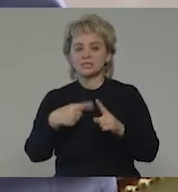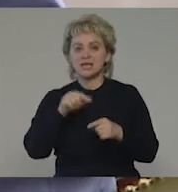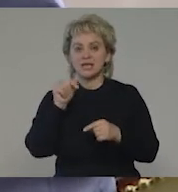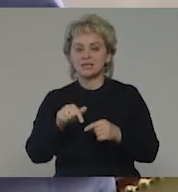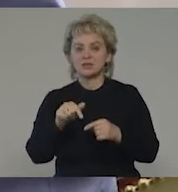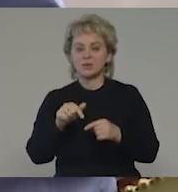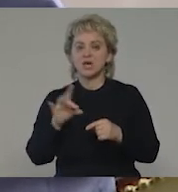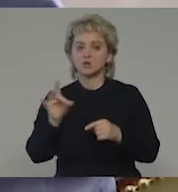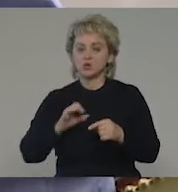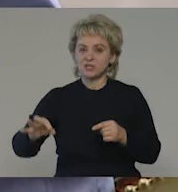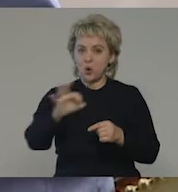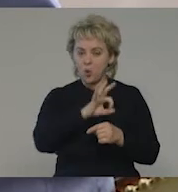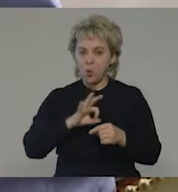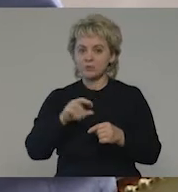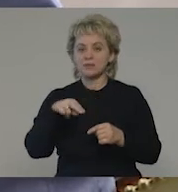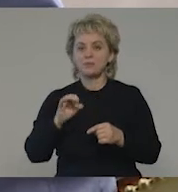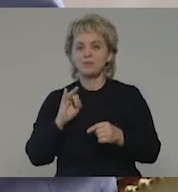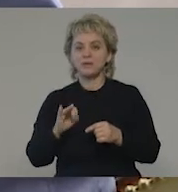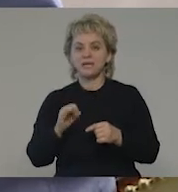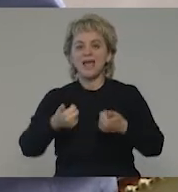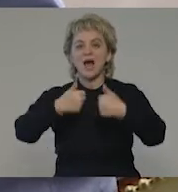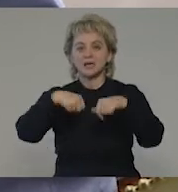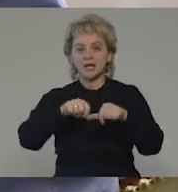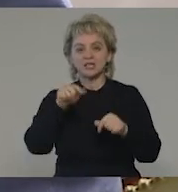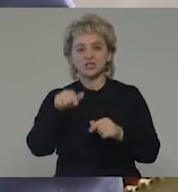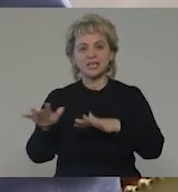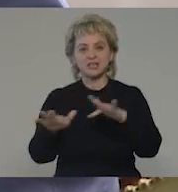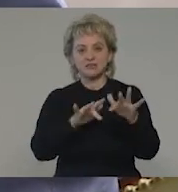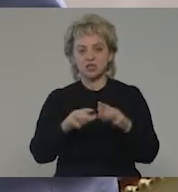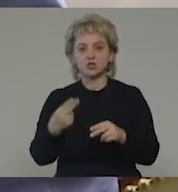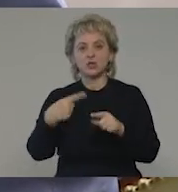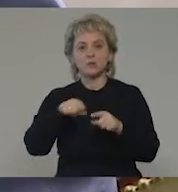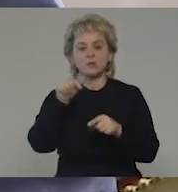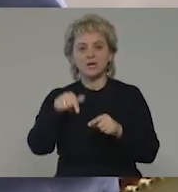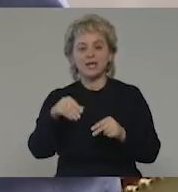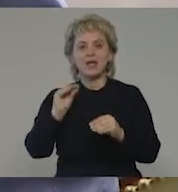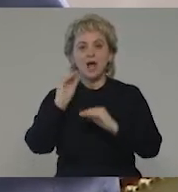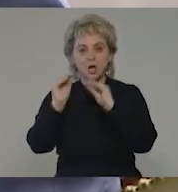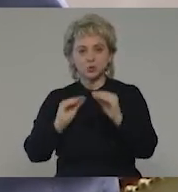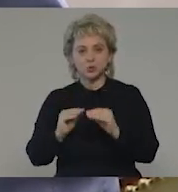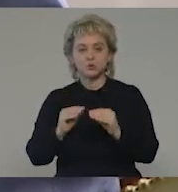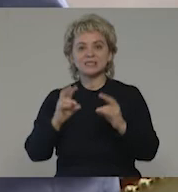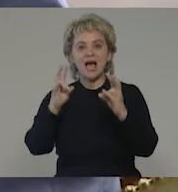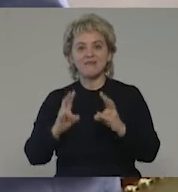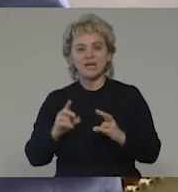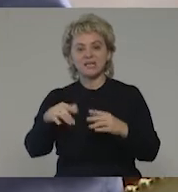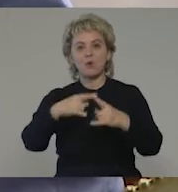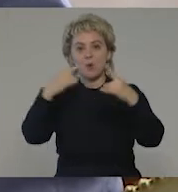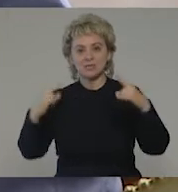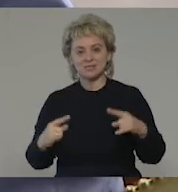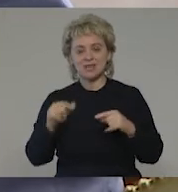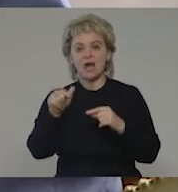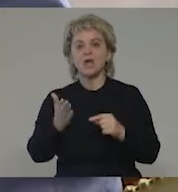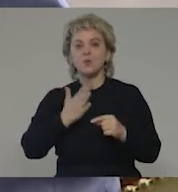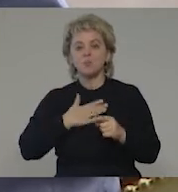ГИБДД Ростовской области при организации движения при реконструкции аварийного моста.